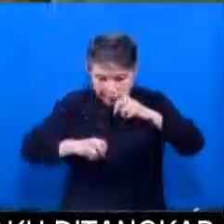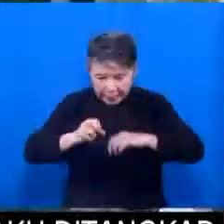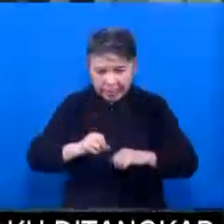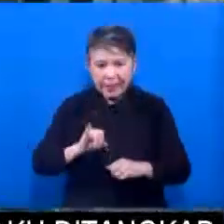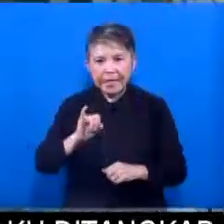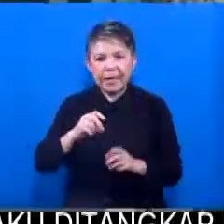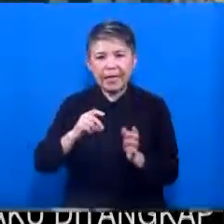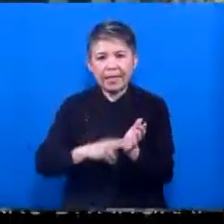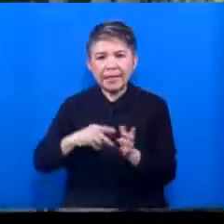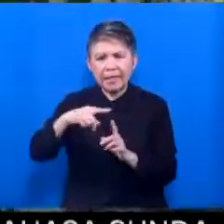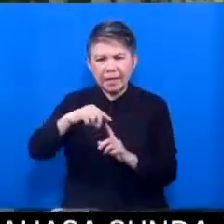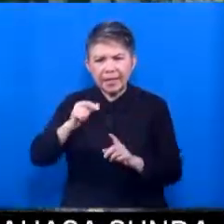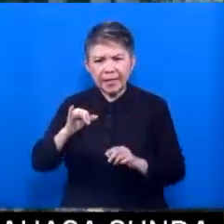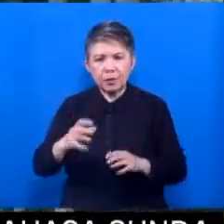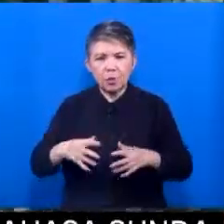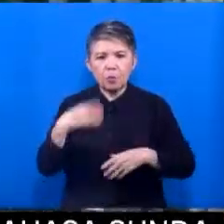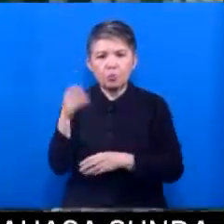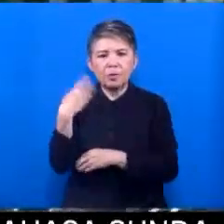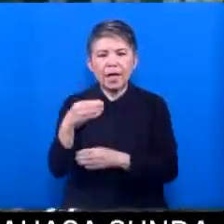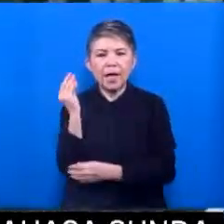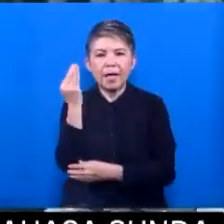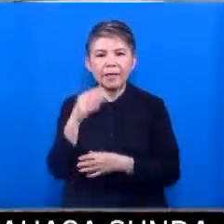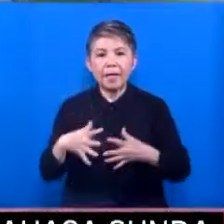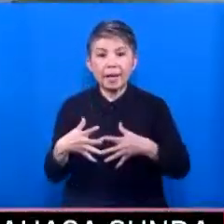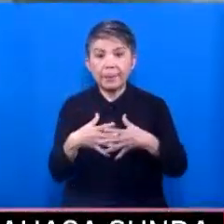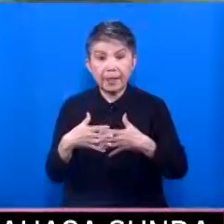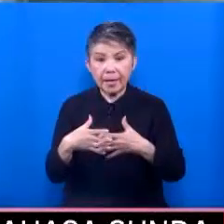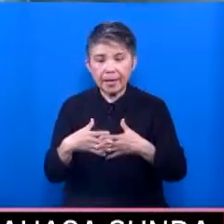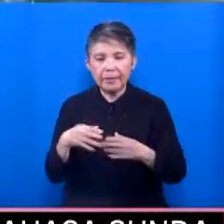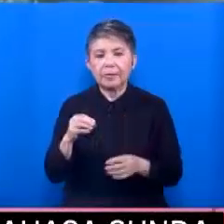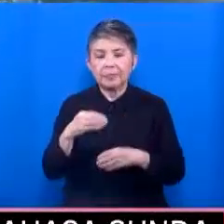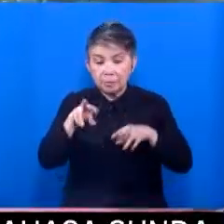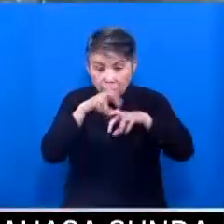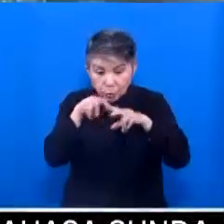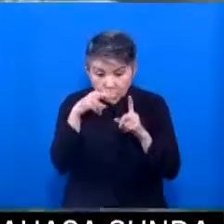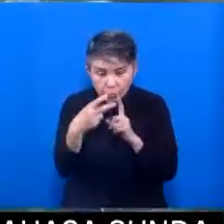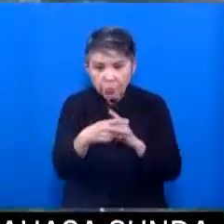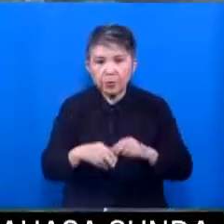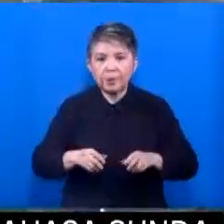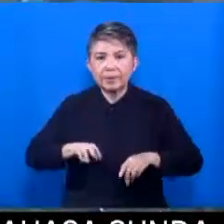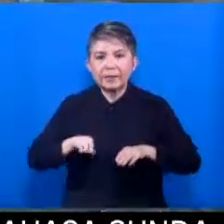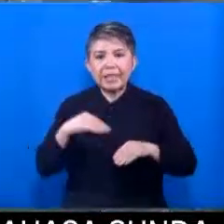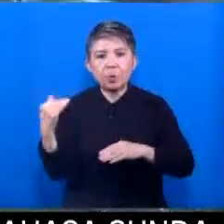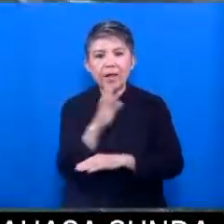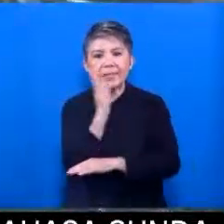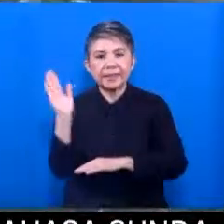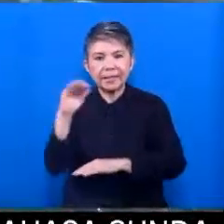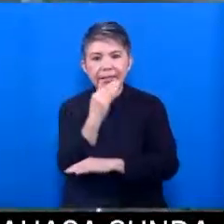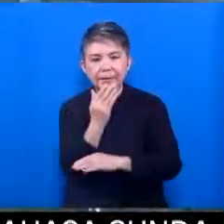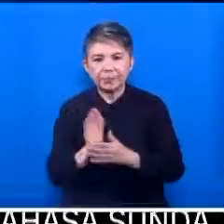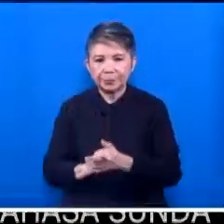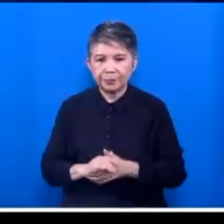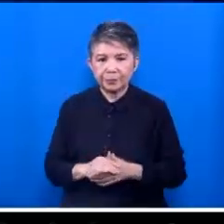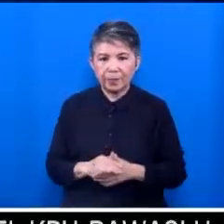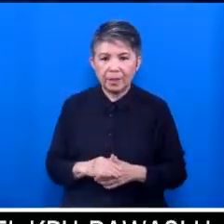INRIX. INRIX, perusahaan analisis data transportasi yang berbasis di Amerika Serikat. Menurut laman resminya